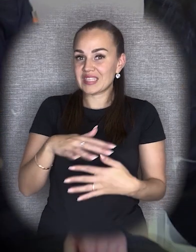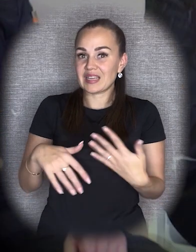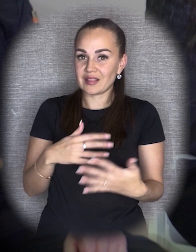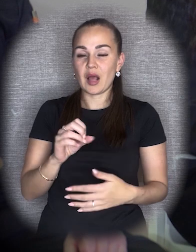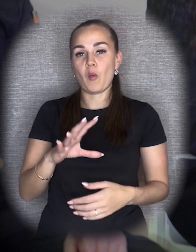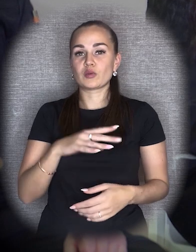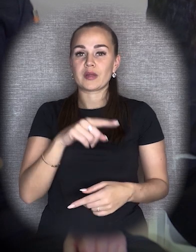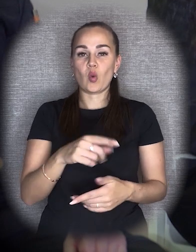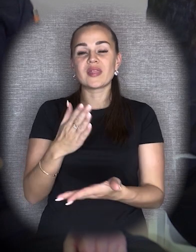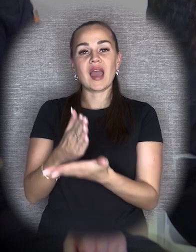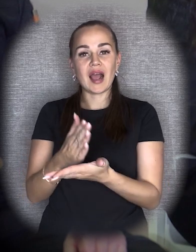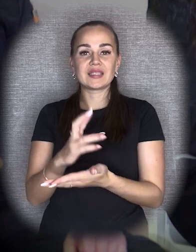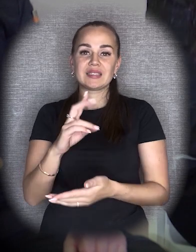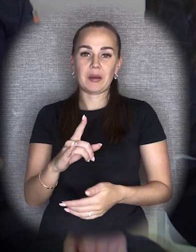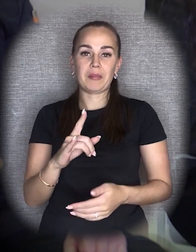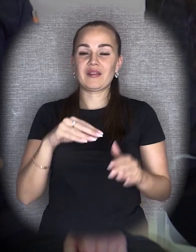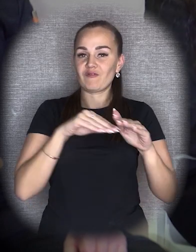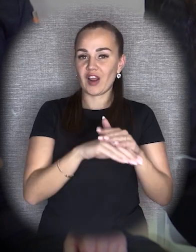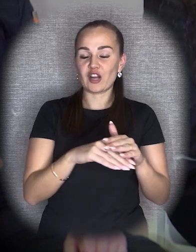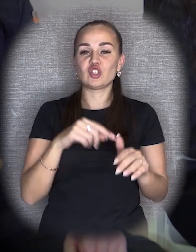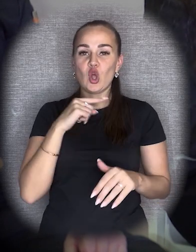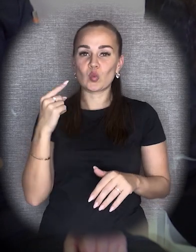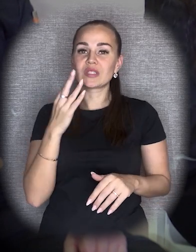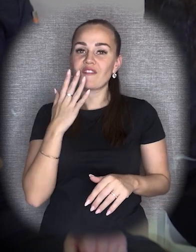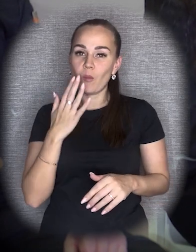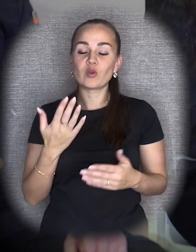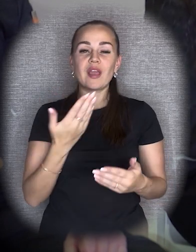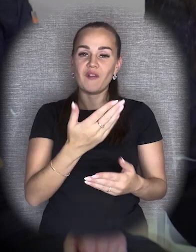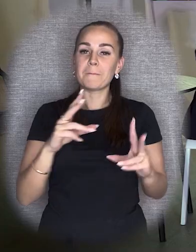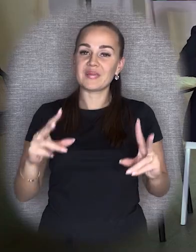он бы оказался в Русском музее, наверное. То есть вам, видите, повезло.